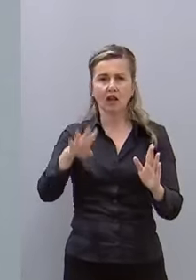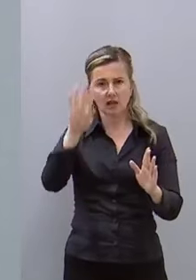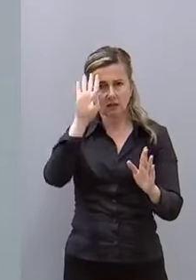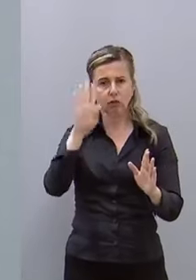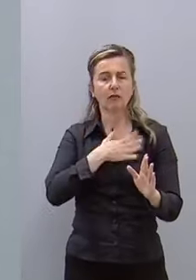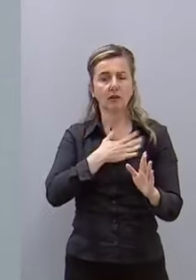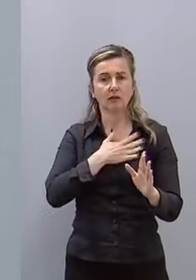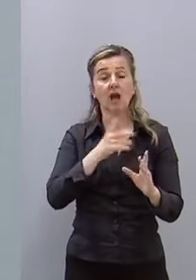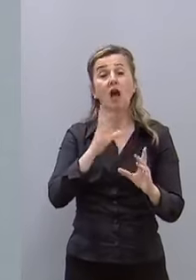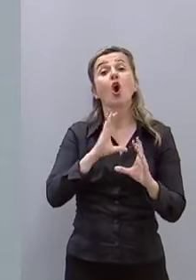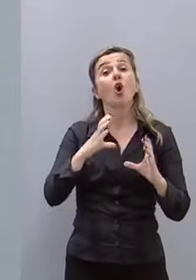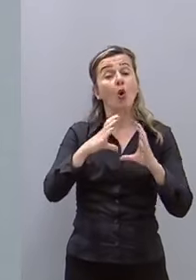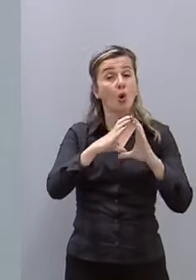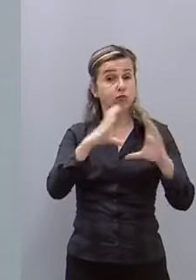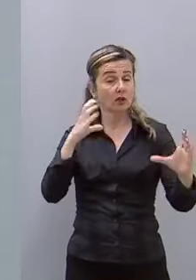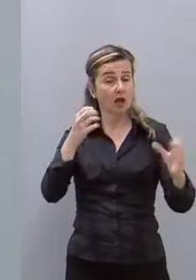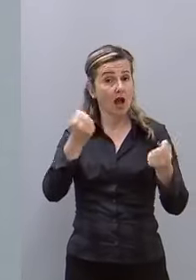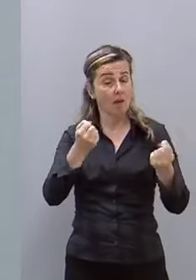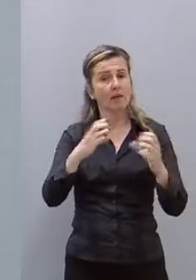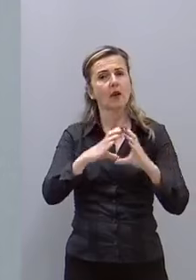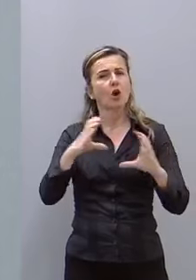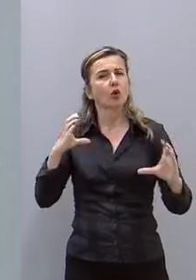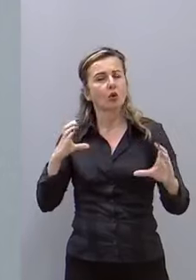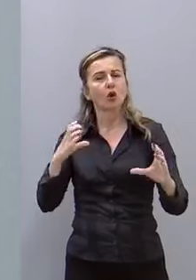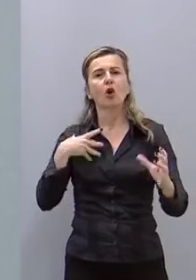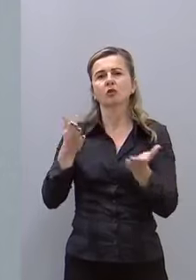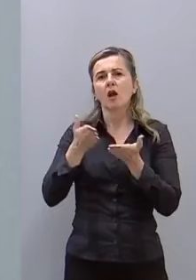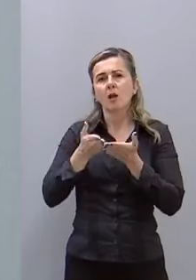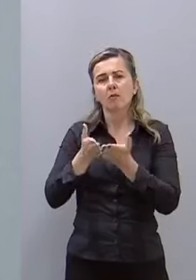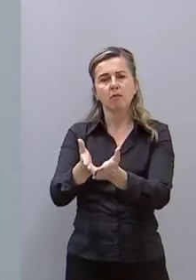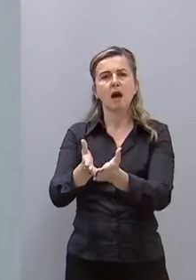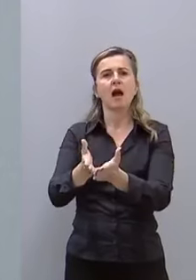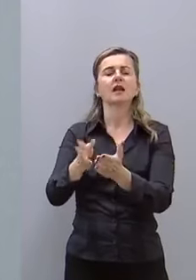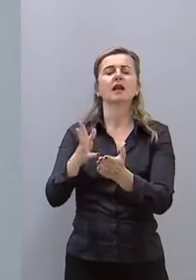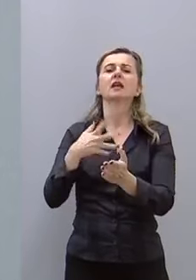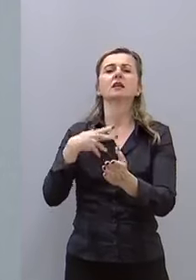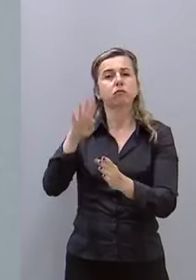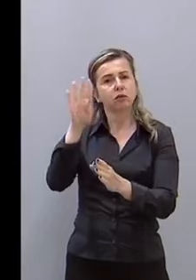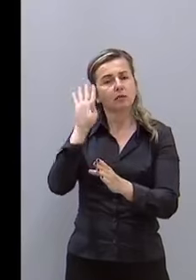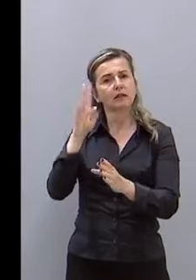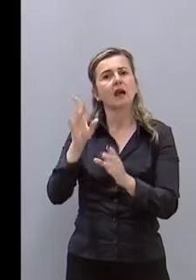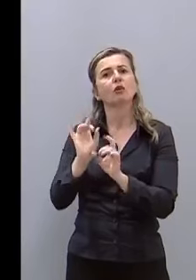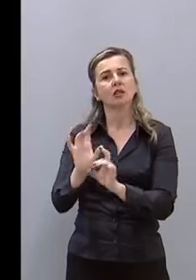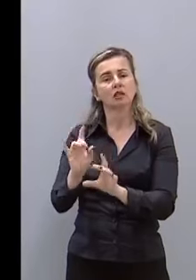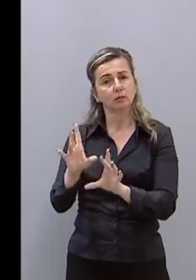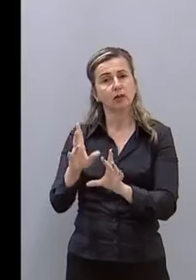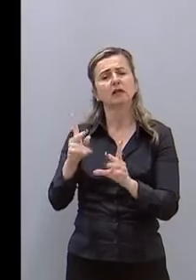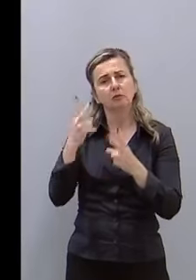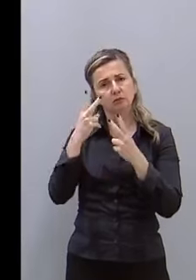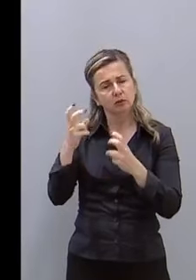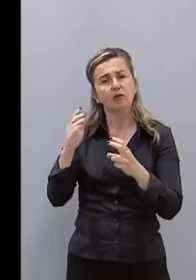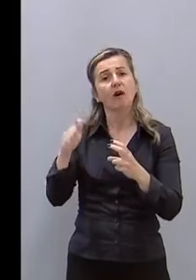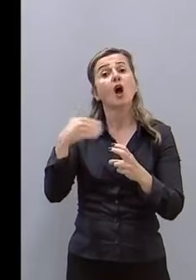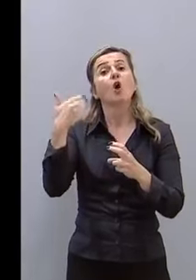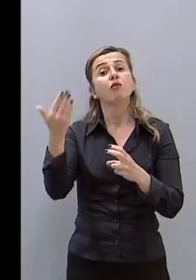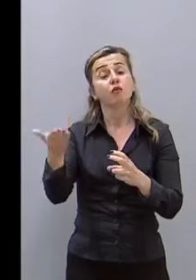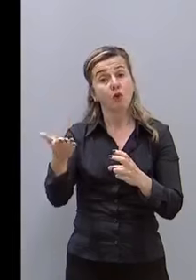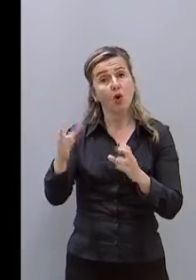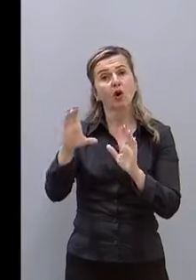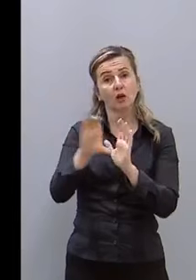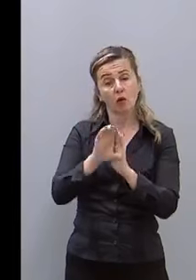camper roulotte imbarcazioni in proprietà o indisponibilità che si trovano al di fuori del proprio comune